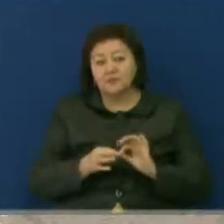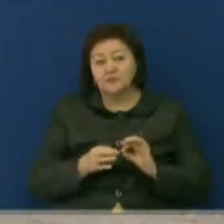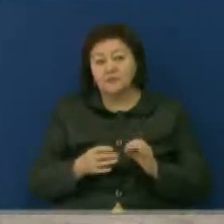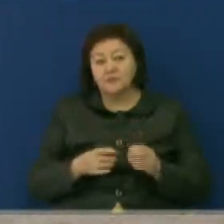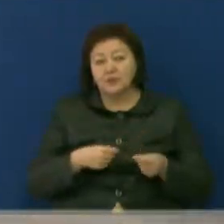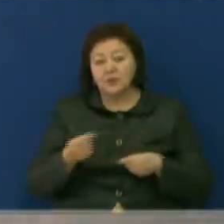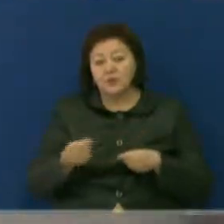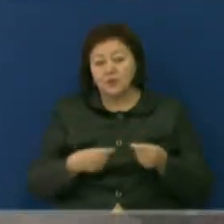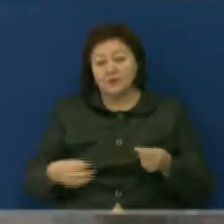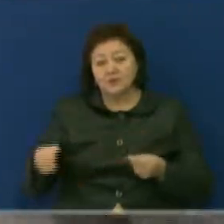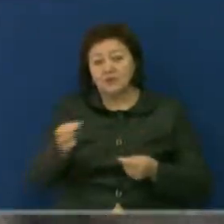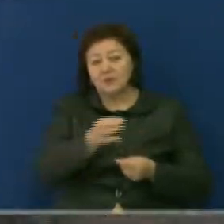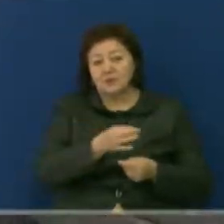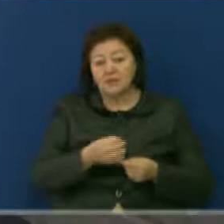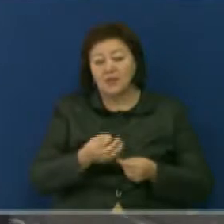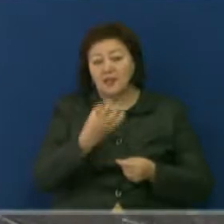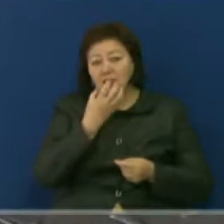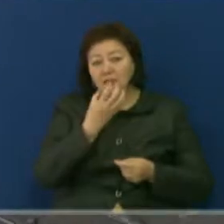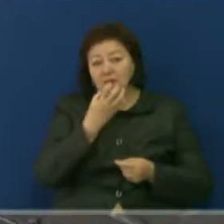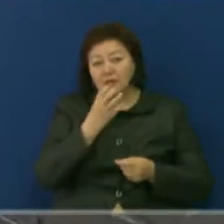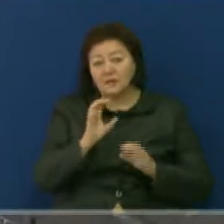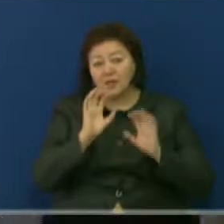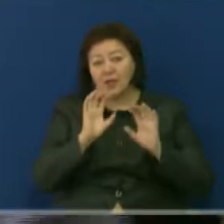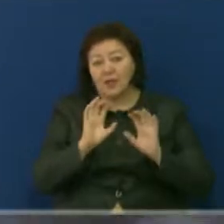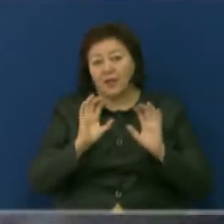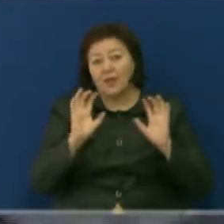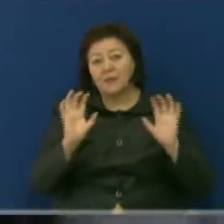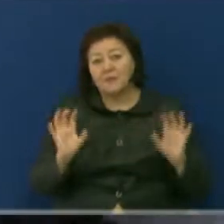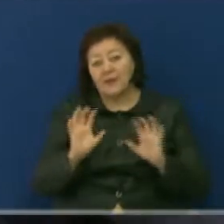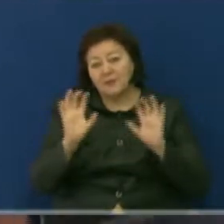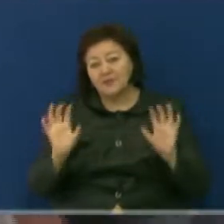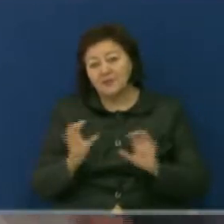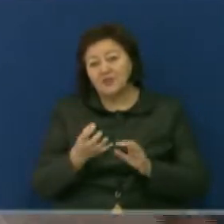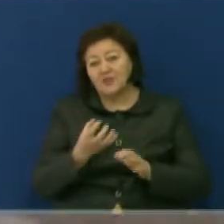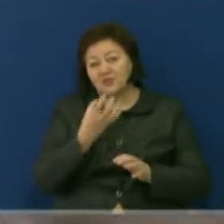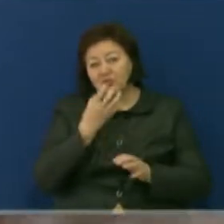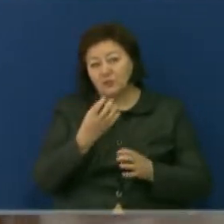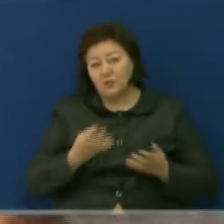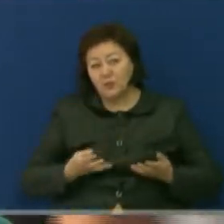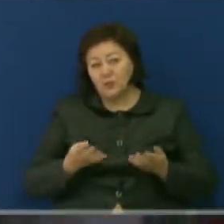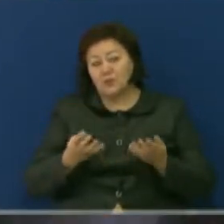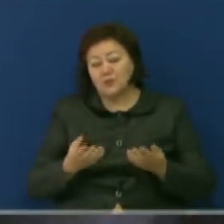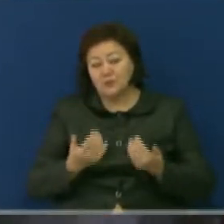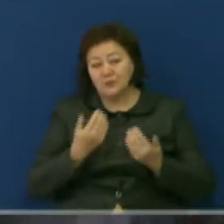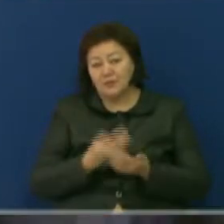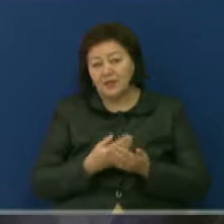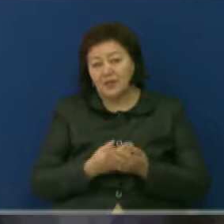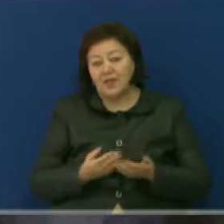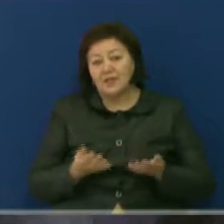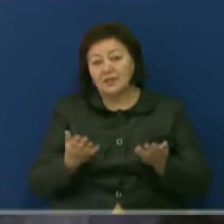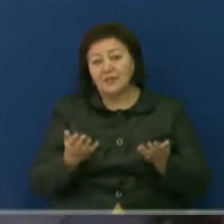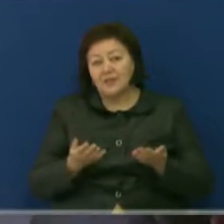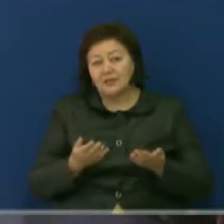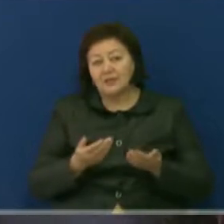Аймақ басшысының ақпаратынша қаланы жылумен қамтамасыз ету мәселесін шешуге 2 миллиард 600 миллион теңге бөлінді. Ғаббасов қазандығында